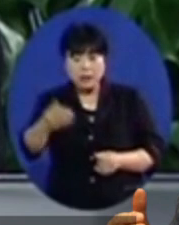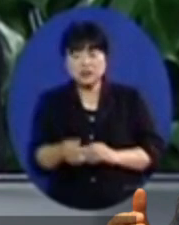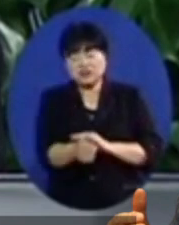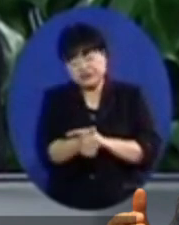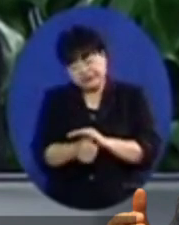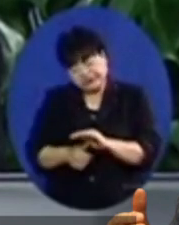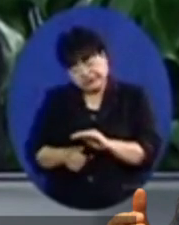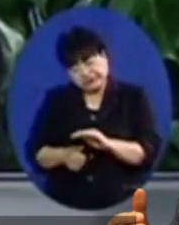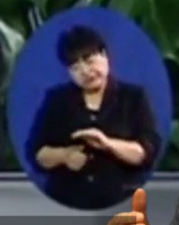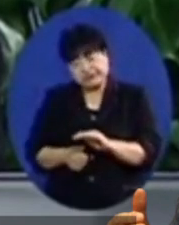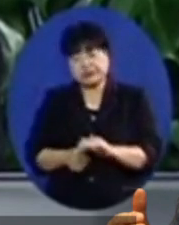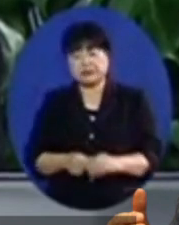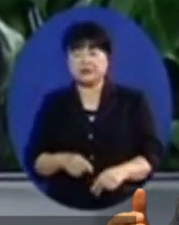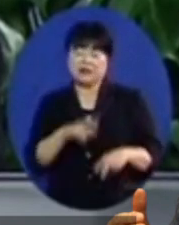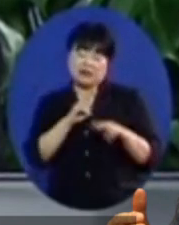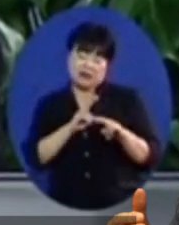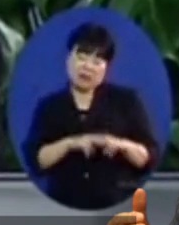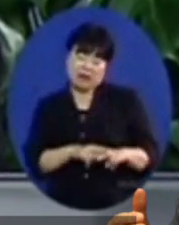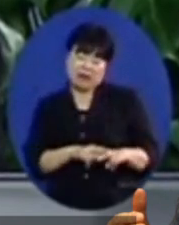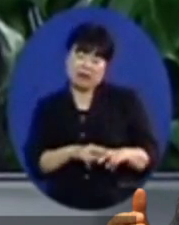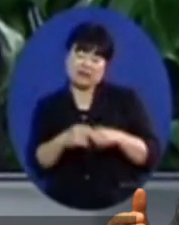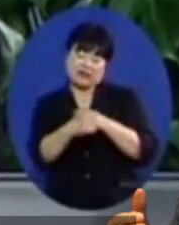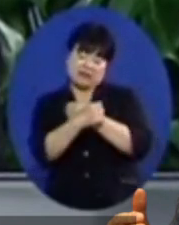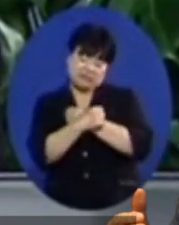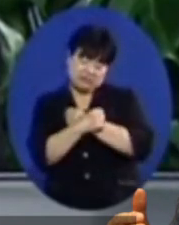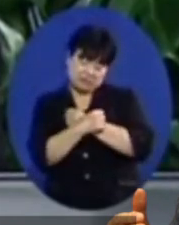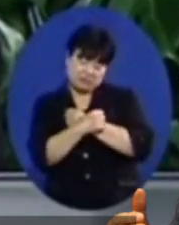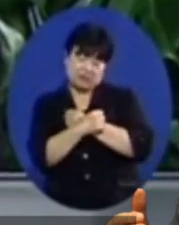물러가는 사람이나 가만히 앉아있는 사람은